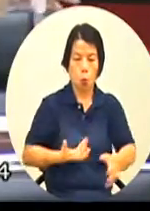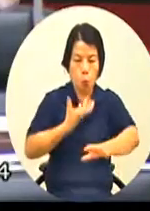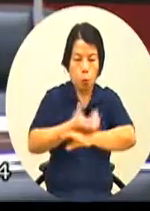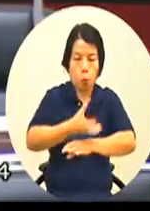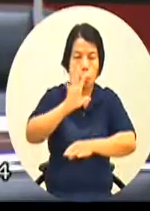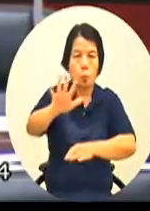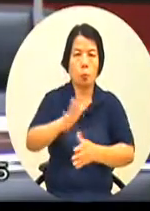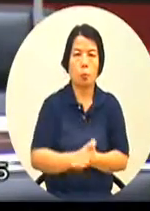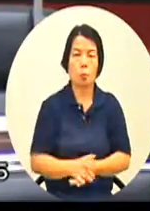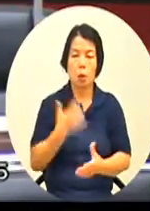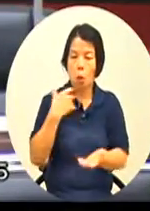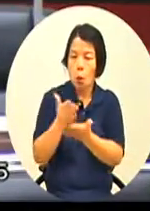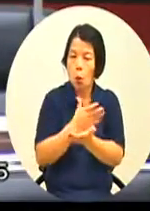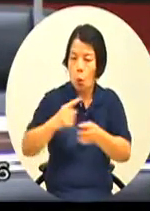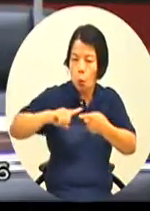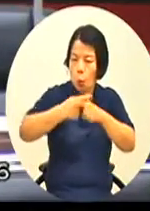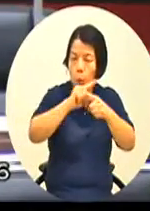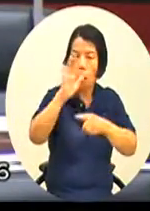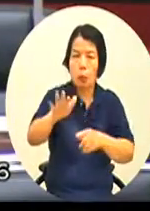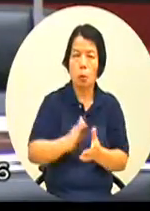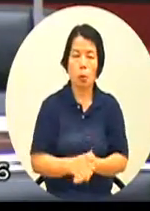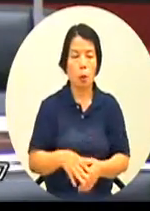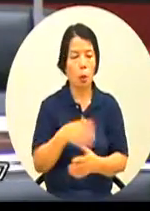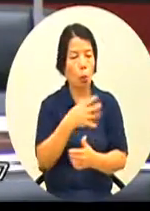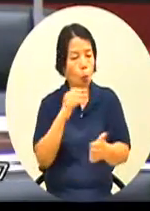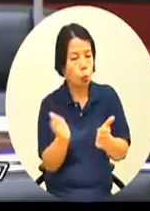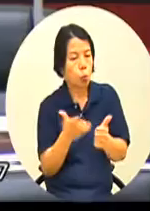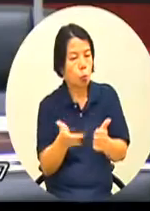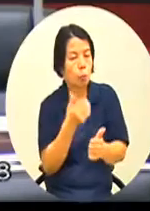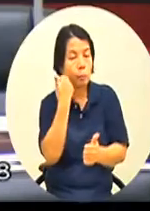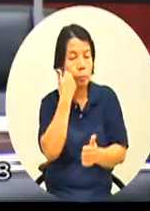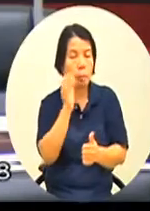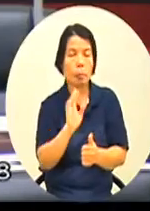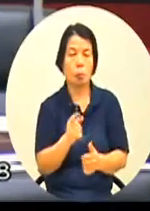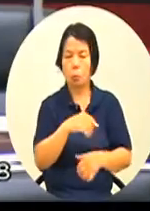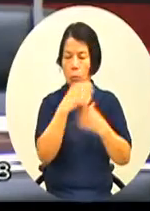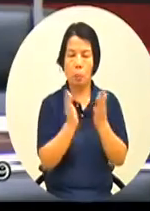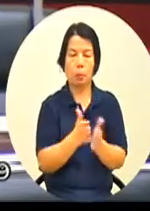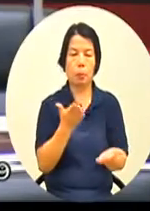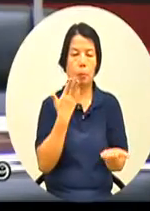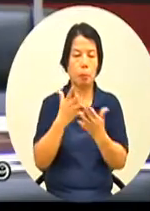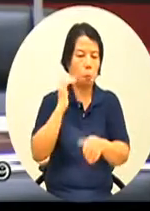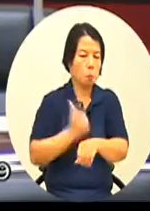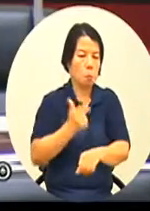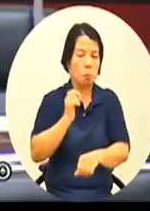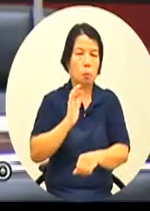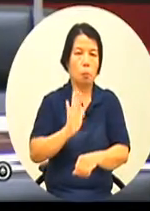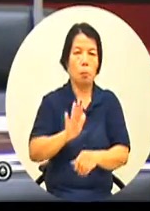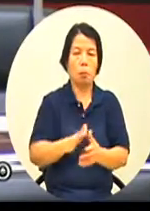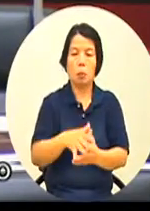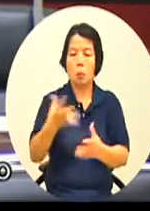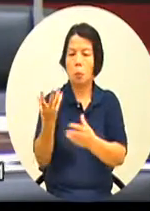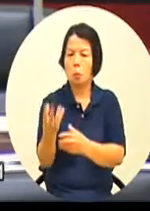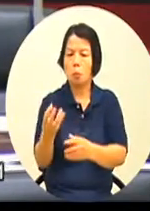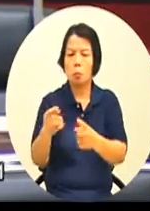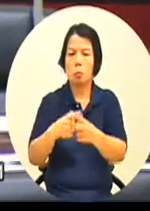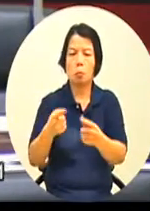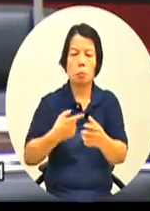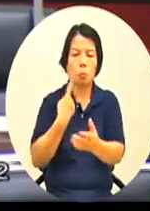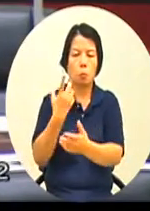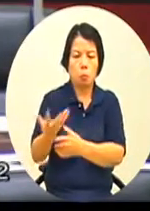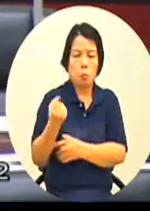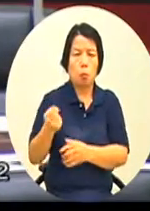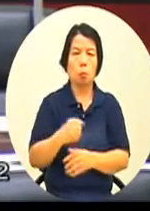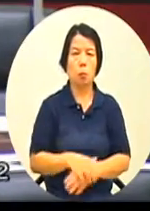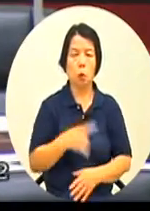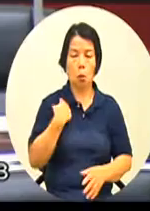这边的辩论我都知道，啊，要说服上我也都知道啊，因为这只是少数人在参加，并不代表多数人 啊。结果